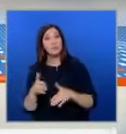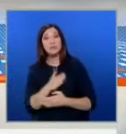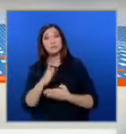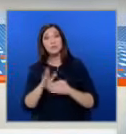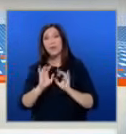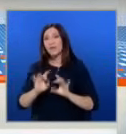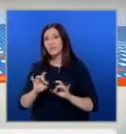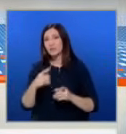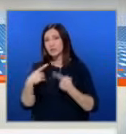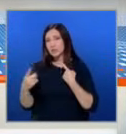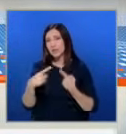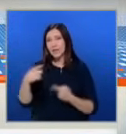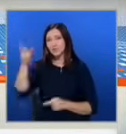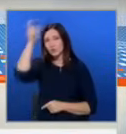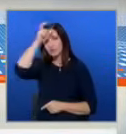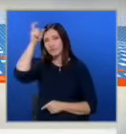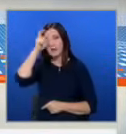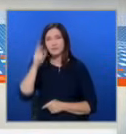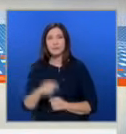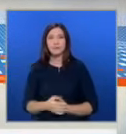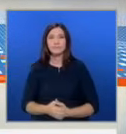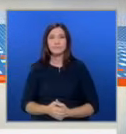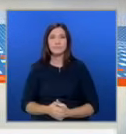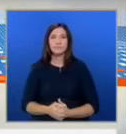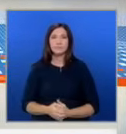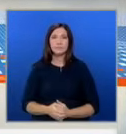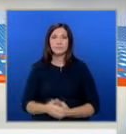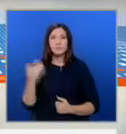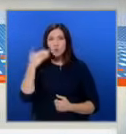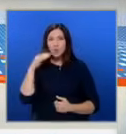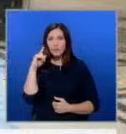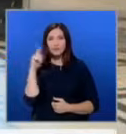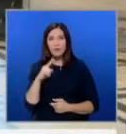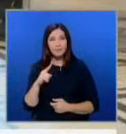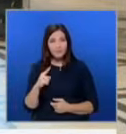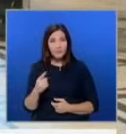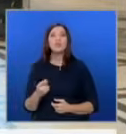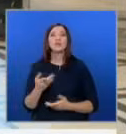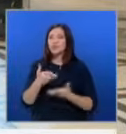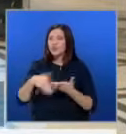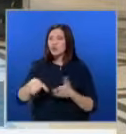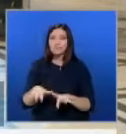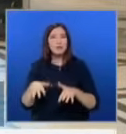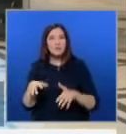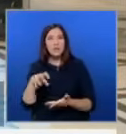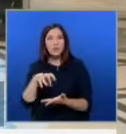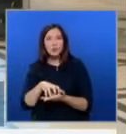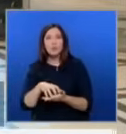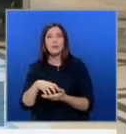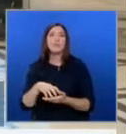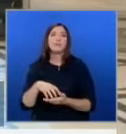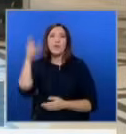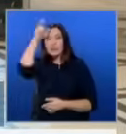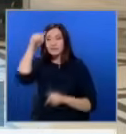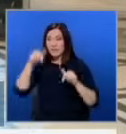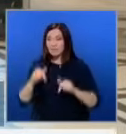с последна информация за разговорите в ДПС. Вера. Добър ден. Както и ти каза, част от парламентарната група на ДПС